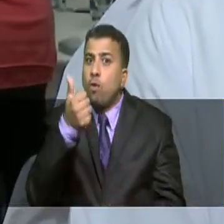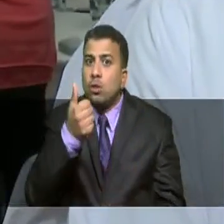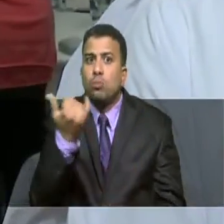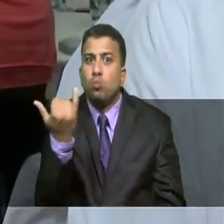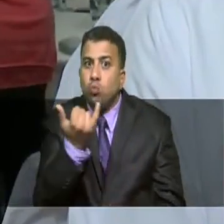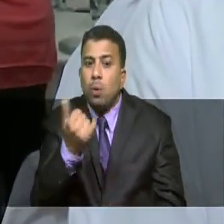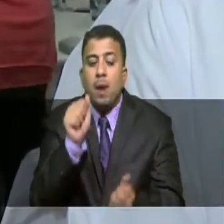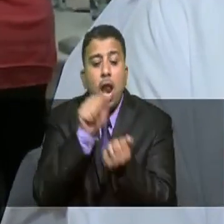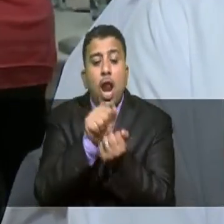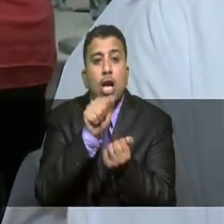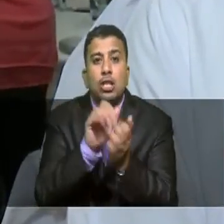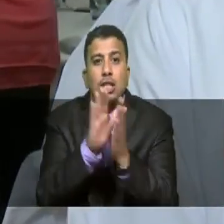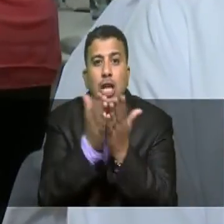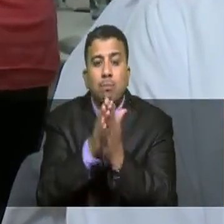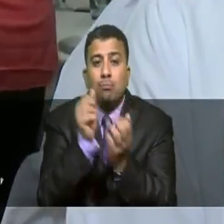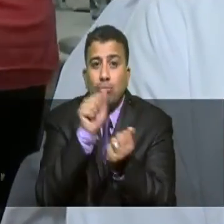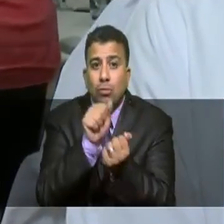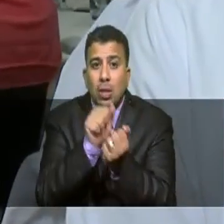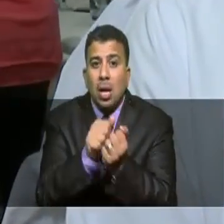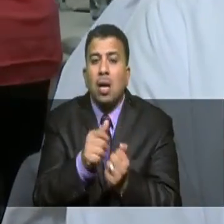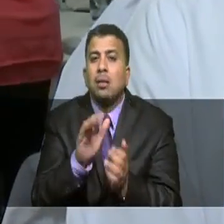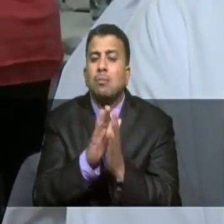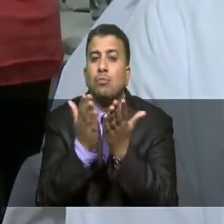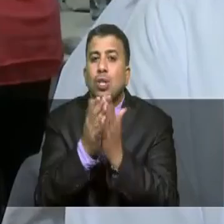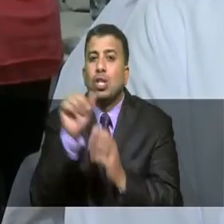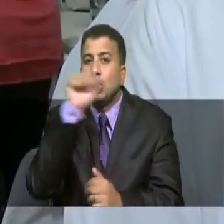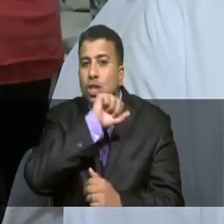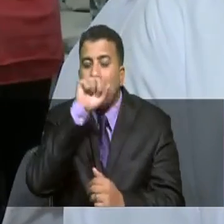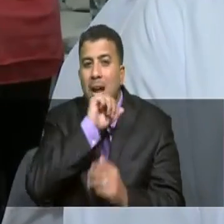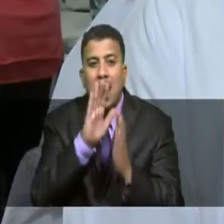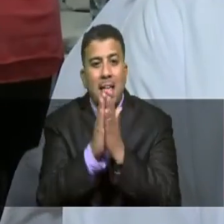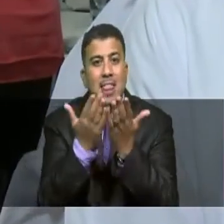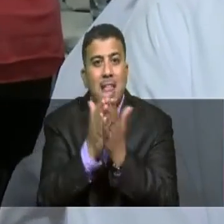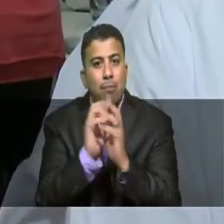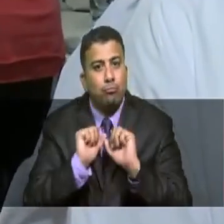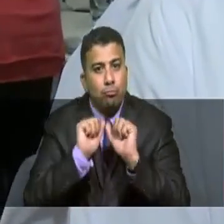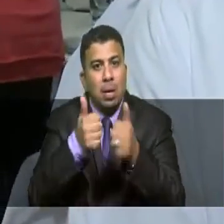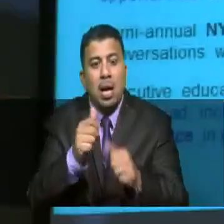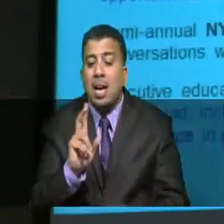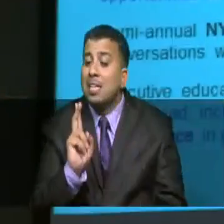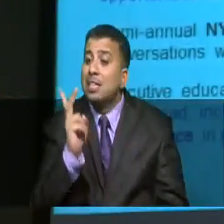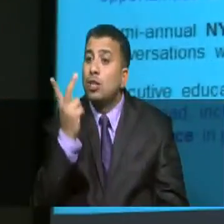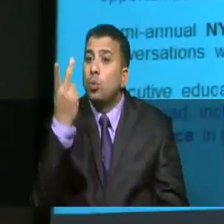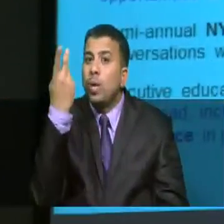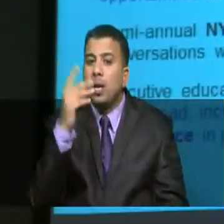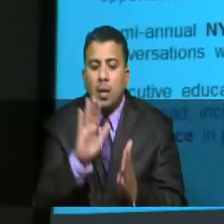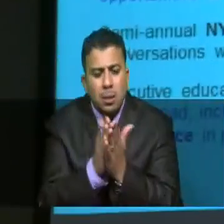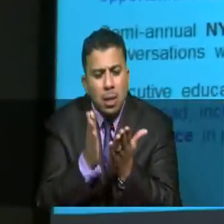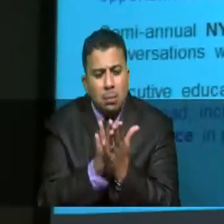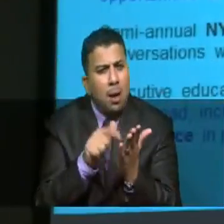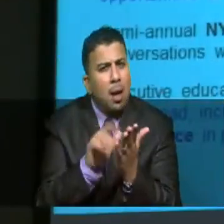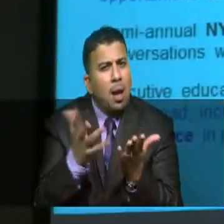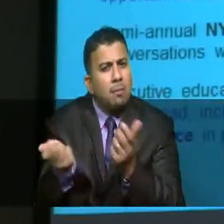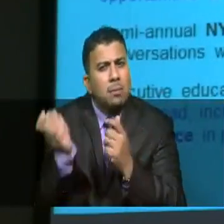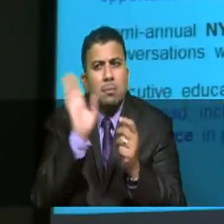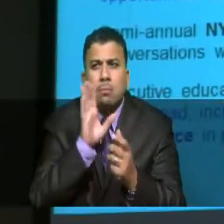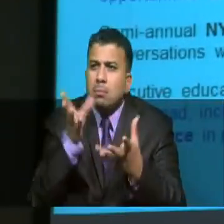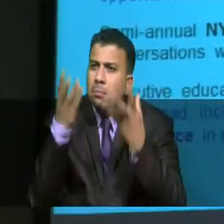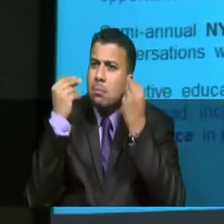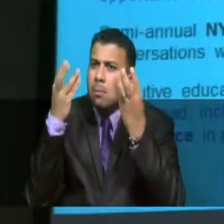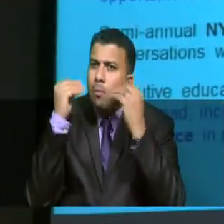مميزة للناشرين المشاركين في معرض الشارقة الدولي للكتاب لتطوير صناعة النشر، تجسيدا